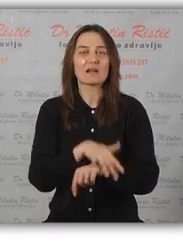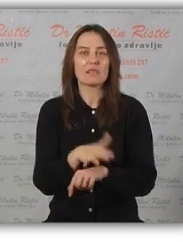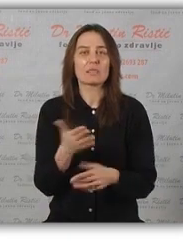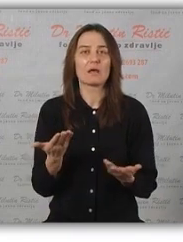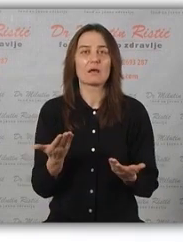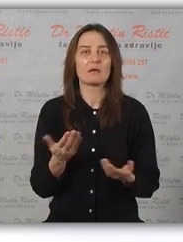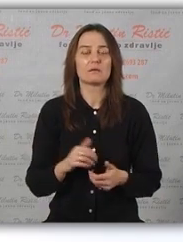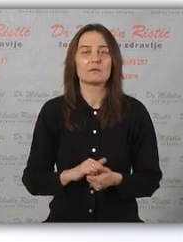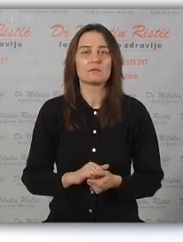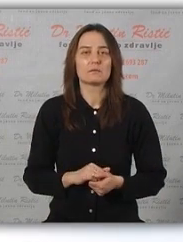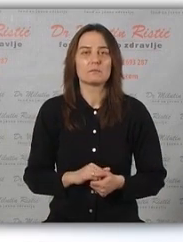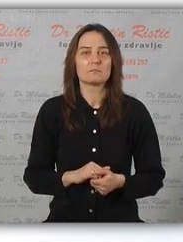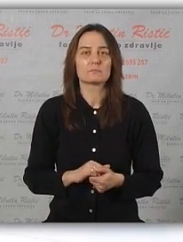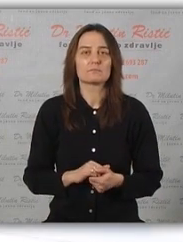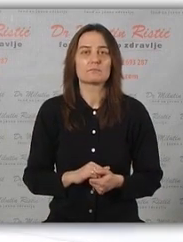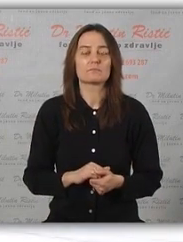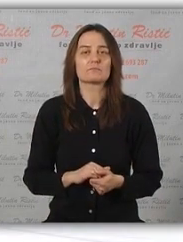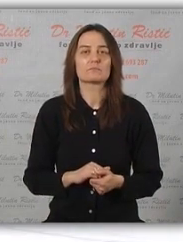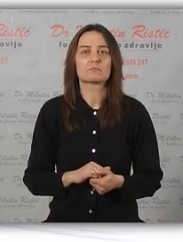krvarenja.